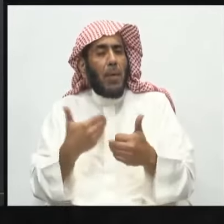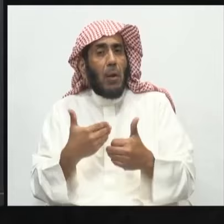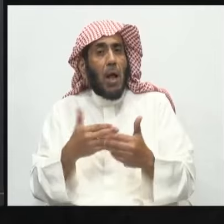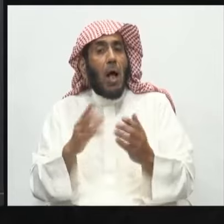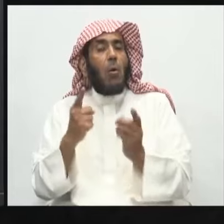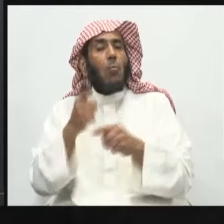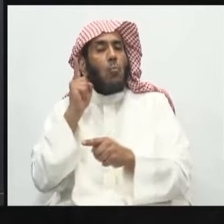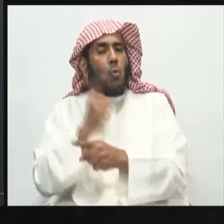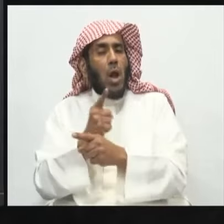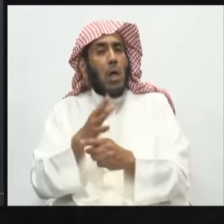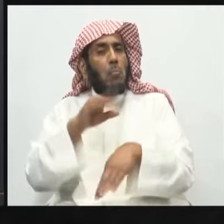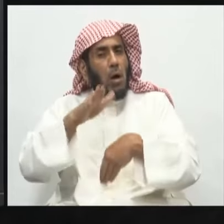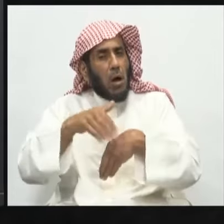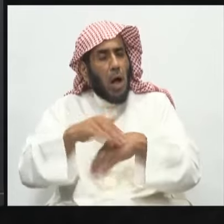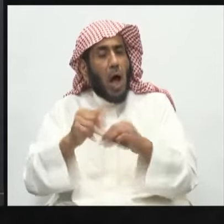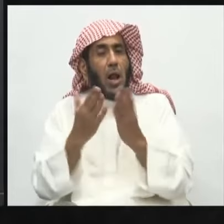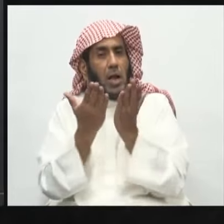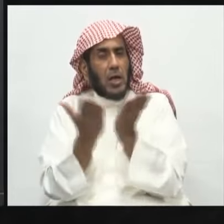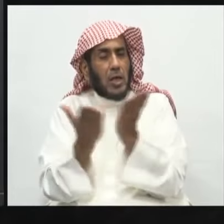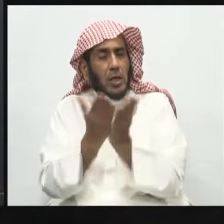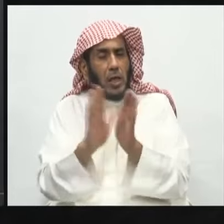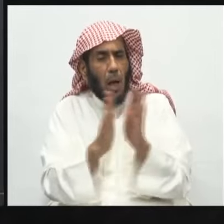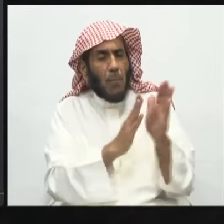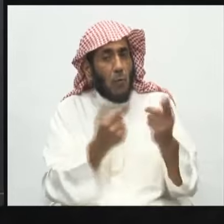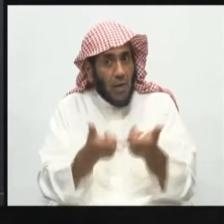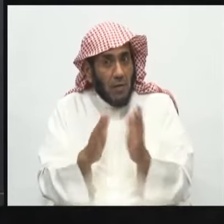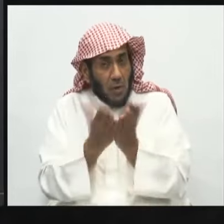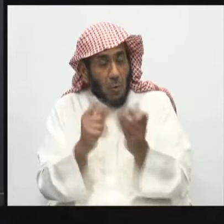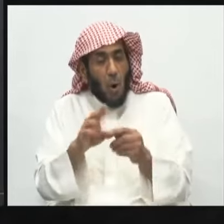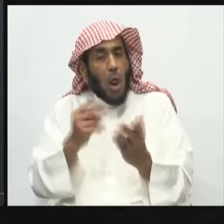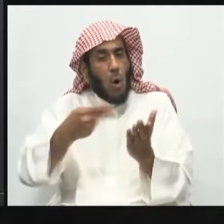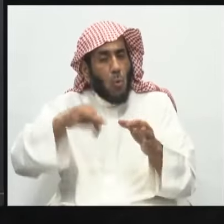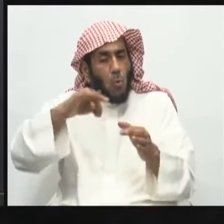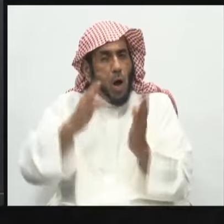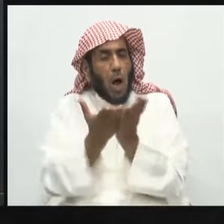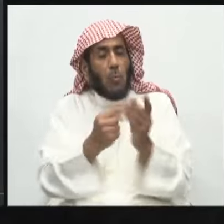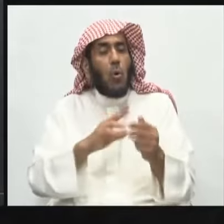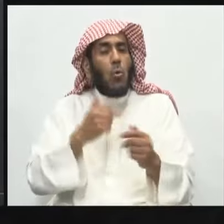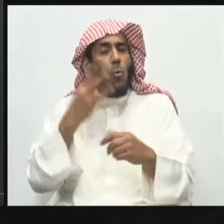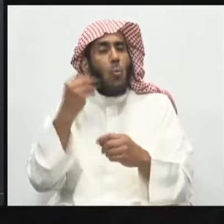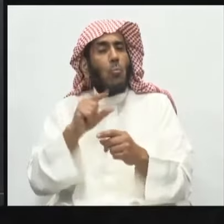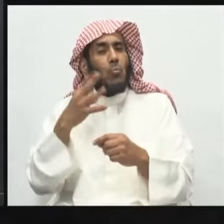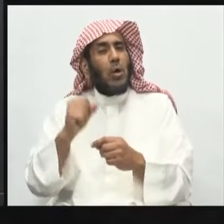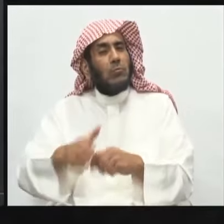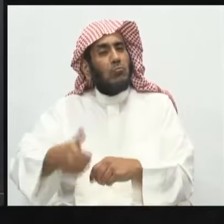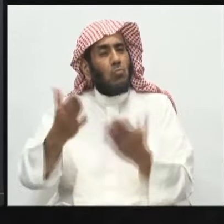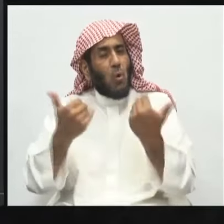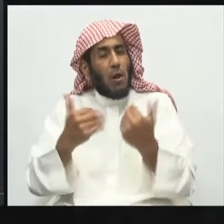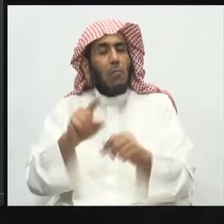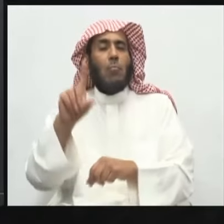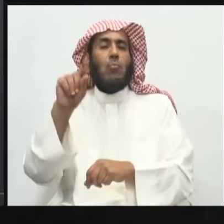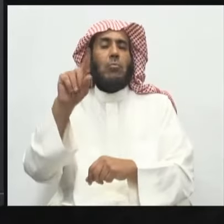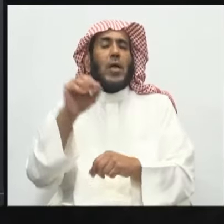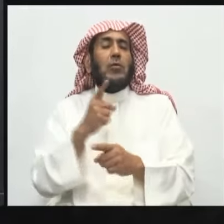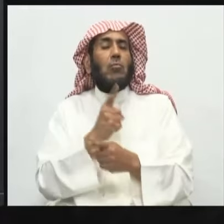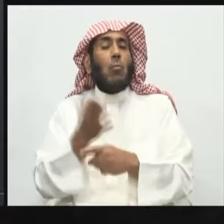حضرتم الكتاب جميل جميل جميل وهل حضرتم الاوراق ايها الرائعون والرائع ممتاز